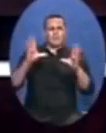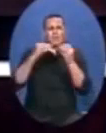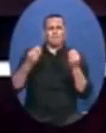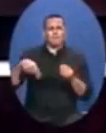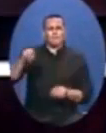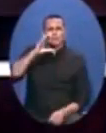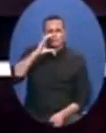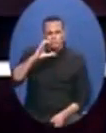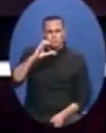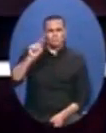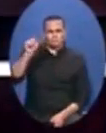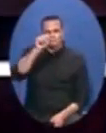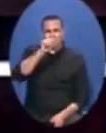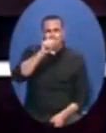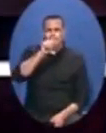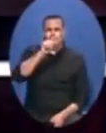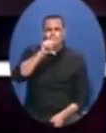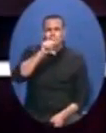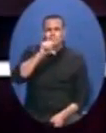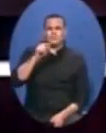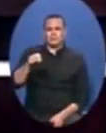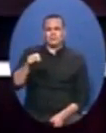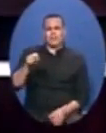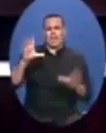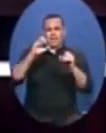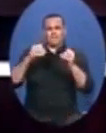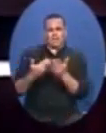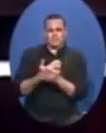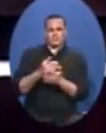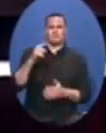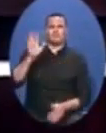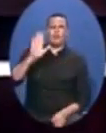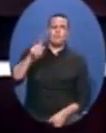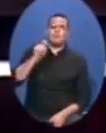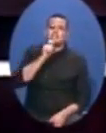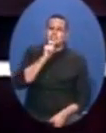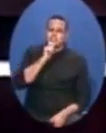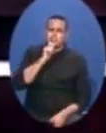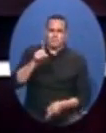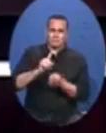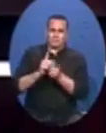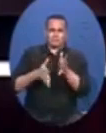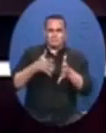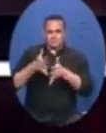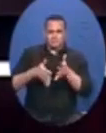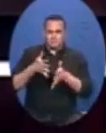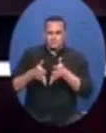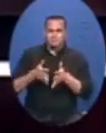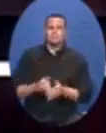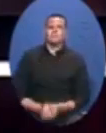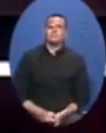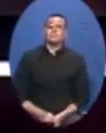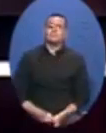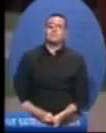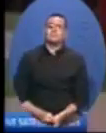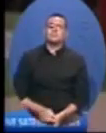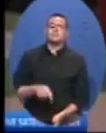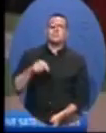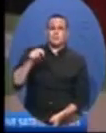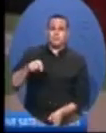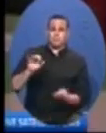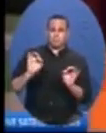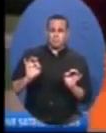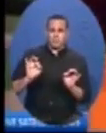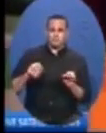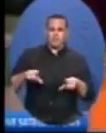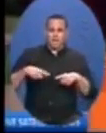ערב טוב לצופות ולצופים של ערב החדש בחינוכית, ושלום לסמי סירואה, מתרגם אותנו לשפת הסימנים. היא פה